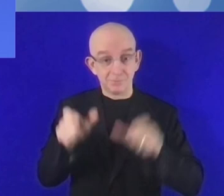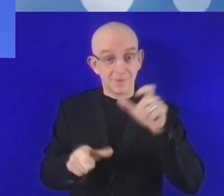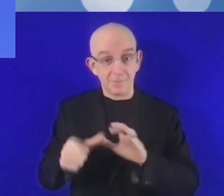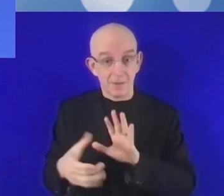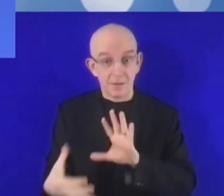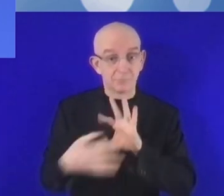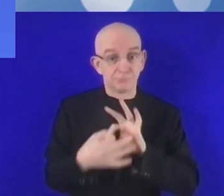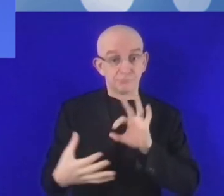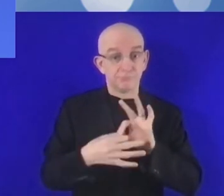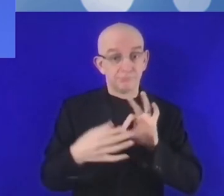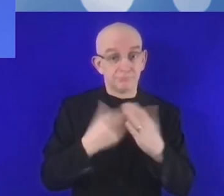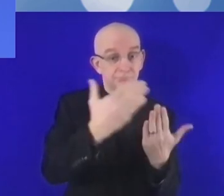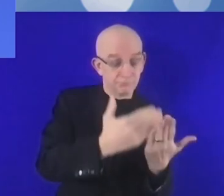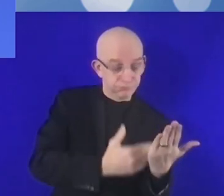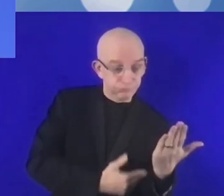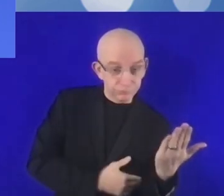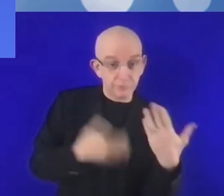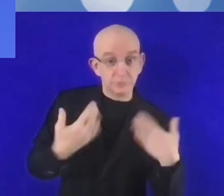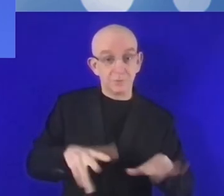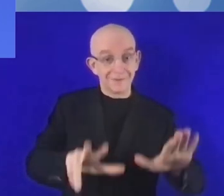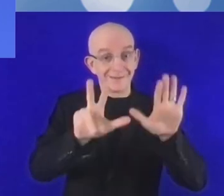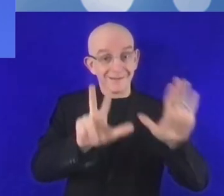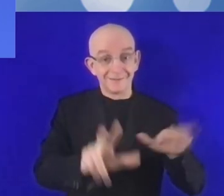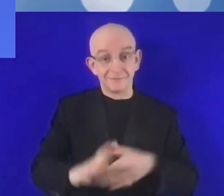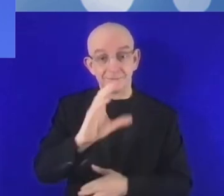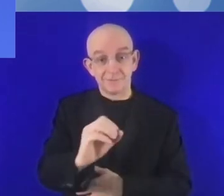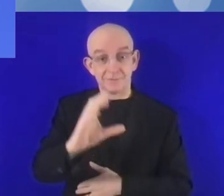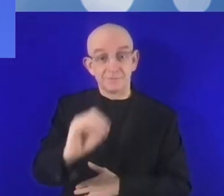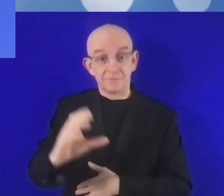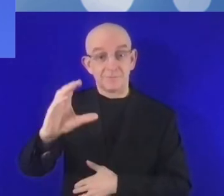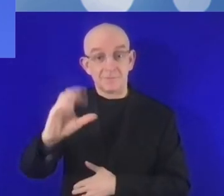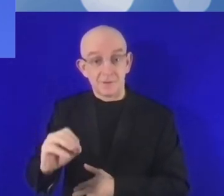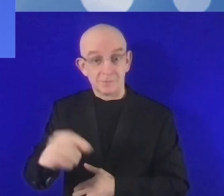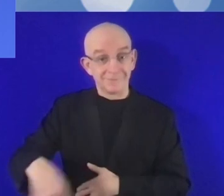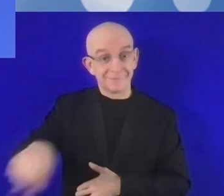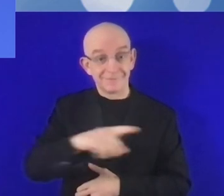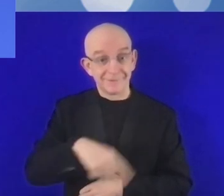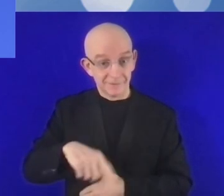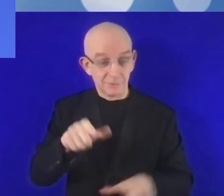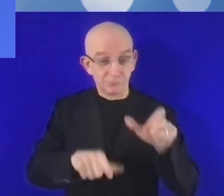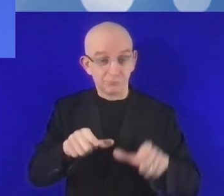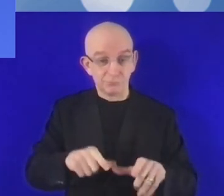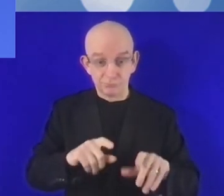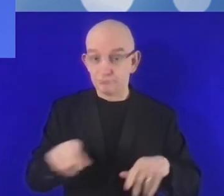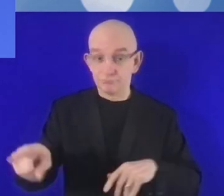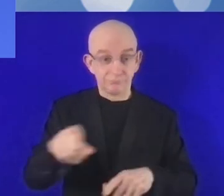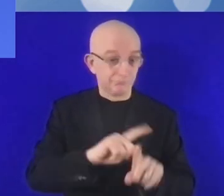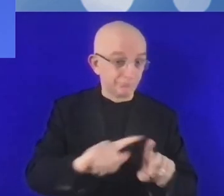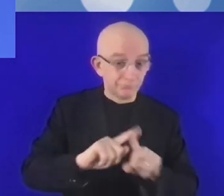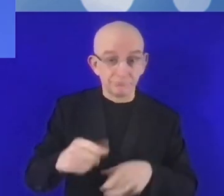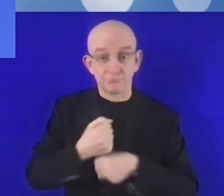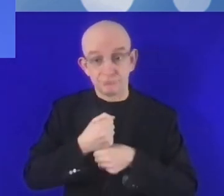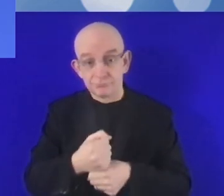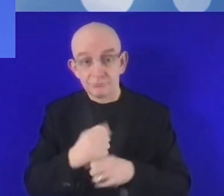к нашей цифровой встрече онлайн или здесь на месте. Зарегистрировались уже около 8 тысяч